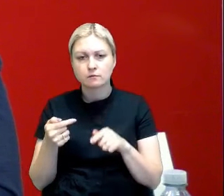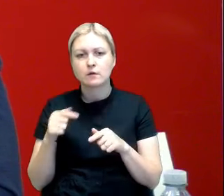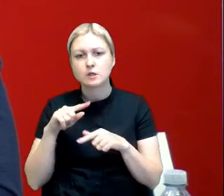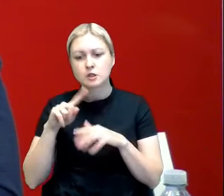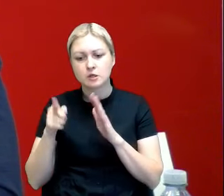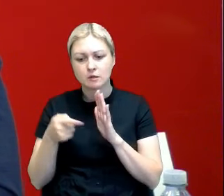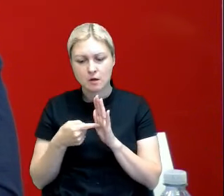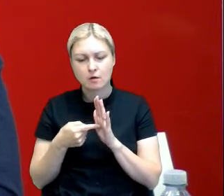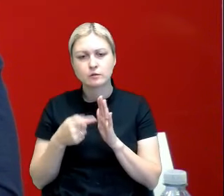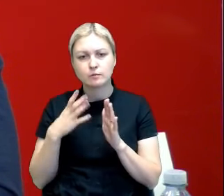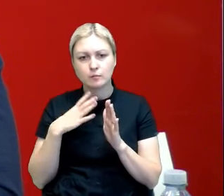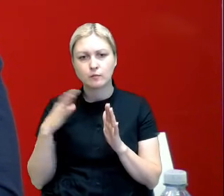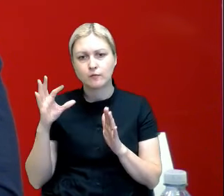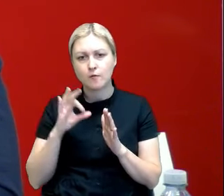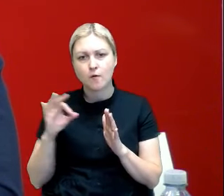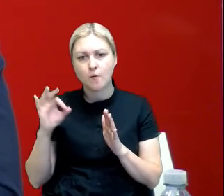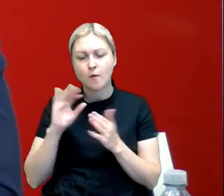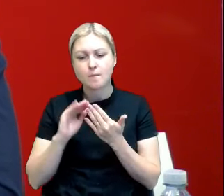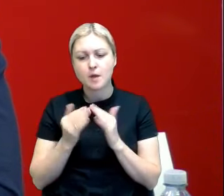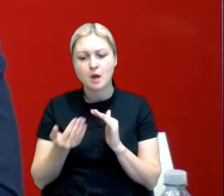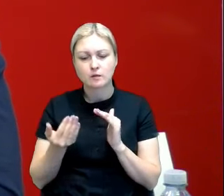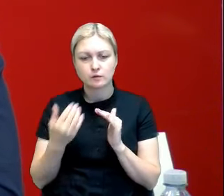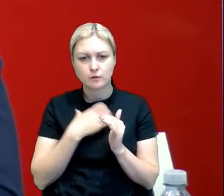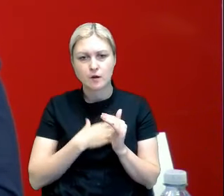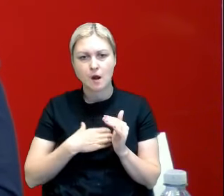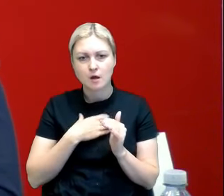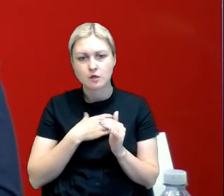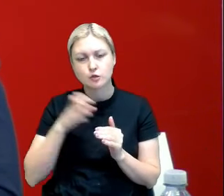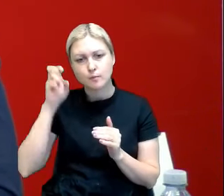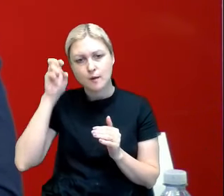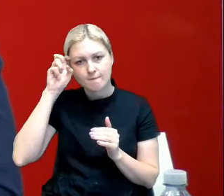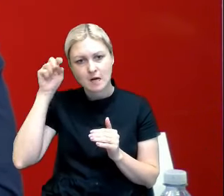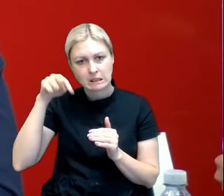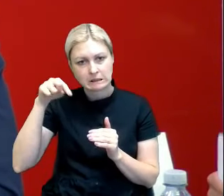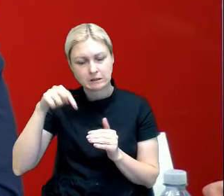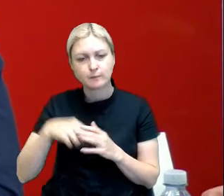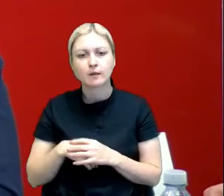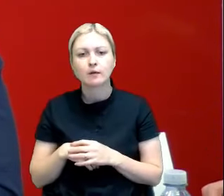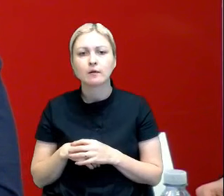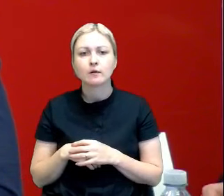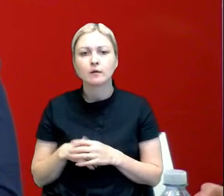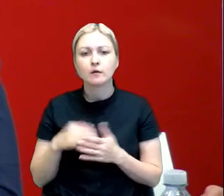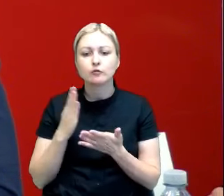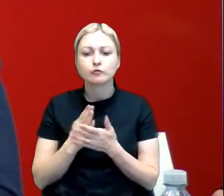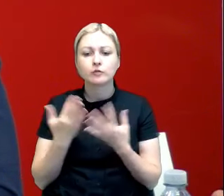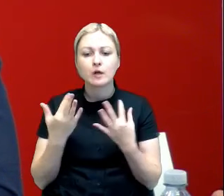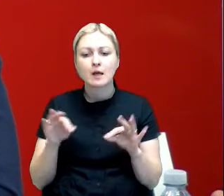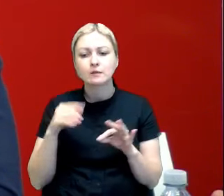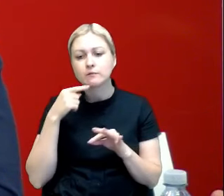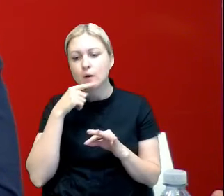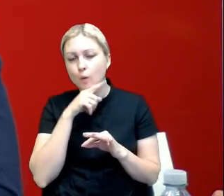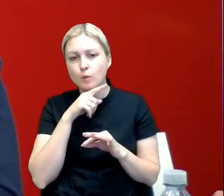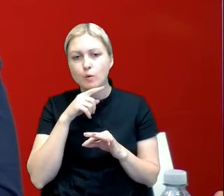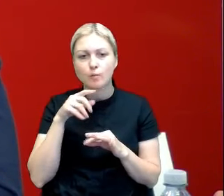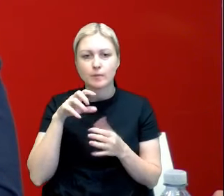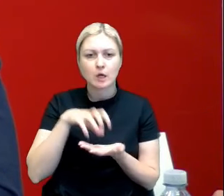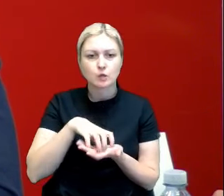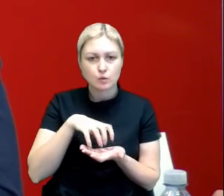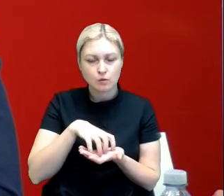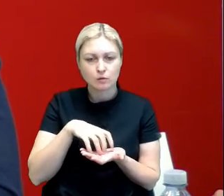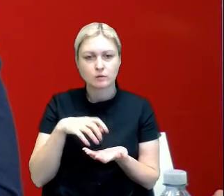klaipėdos miesto reikšmę valstybej turint omeny kad čia veikia laisvoji ekonominė zona kuri uždirba